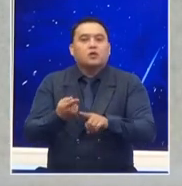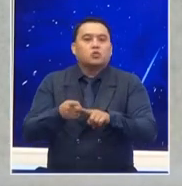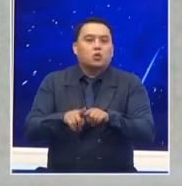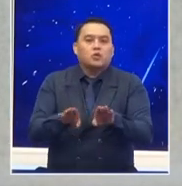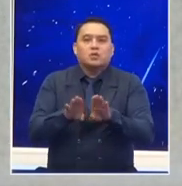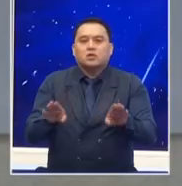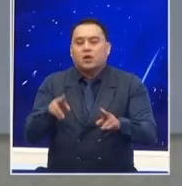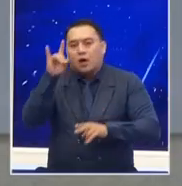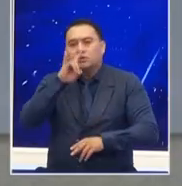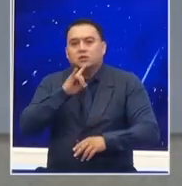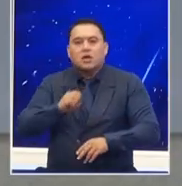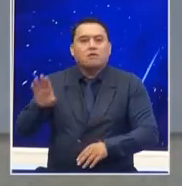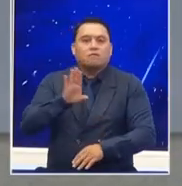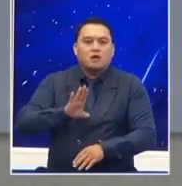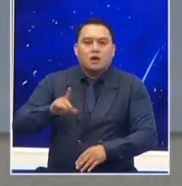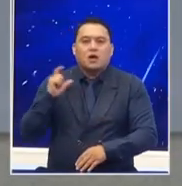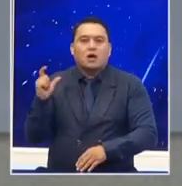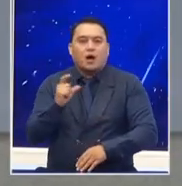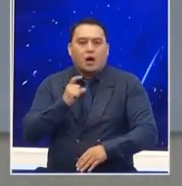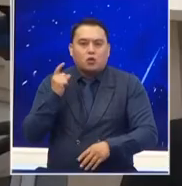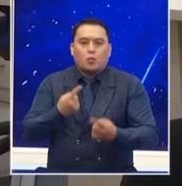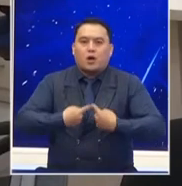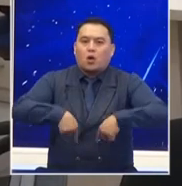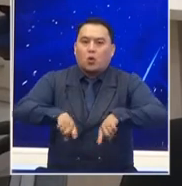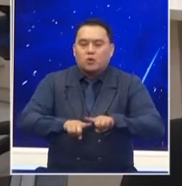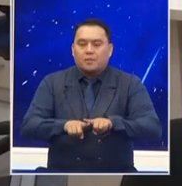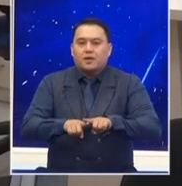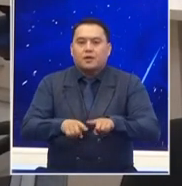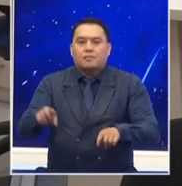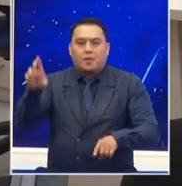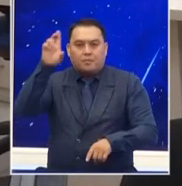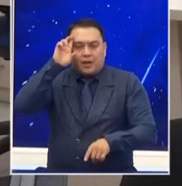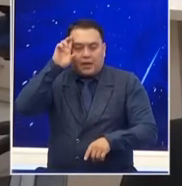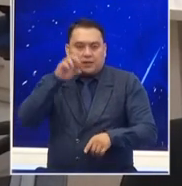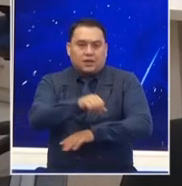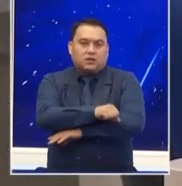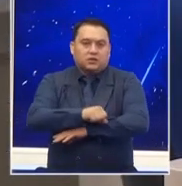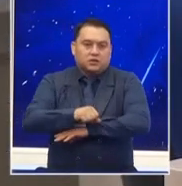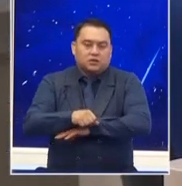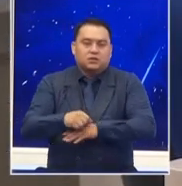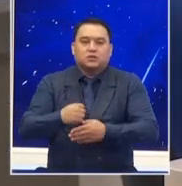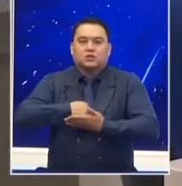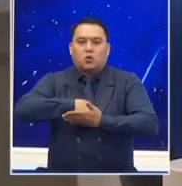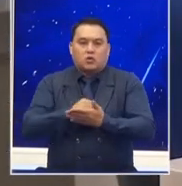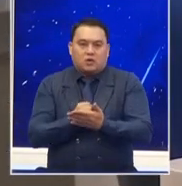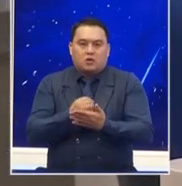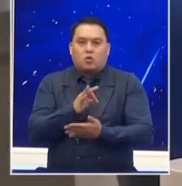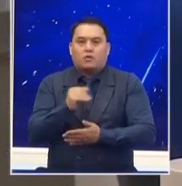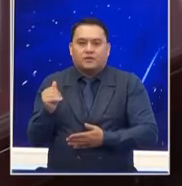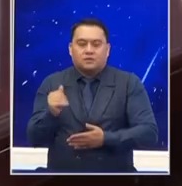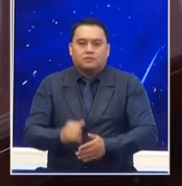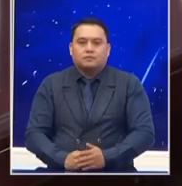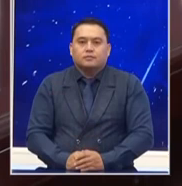оны Қазақстанның Еуразиялық экономикалық одақ елдері менен мемлекеттік шекарасын кесіп өткенге дейін рәсімдеу